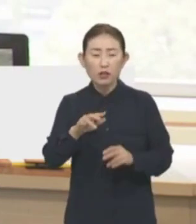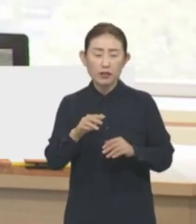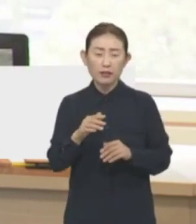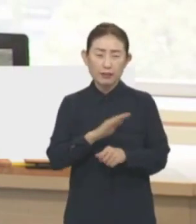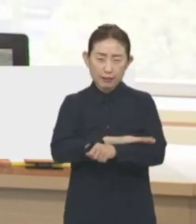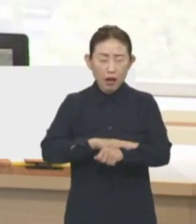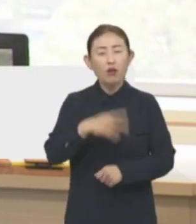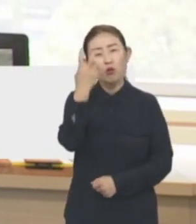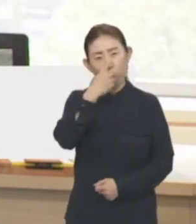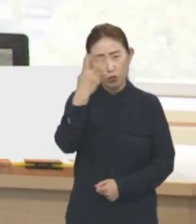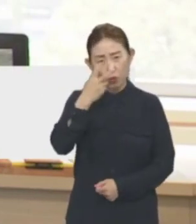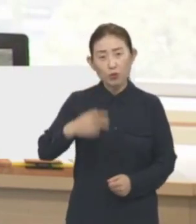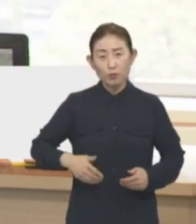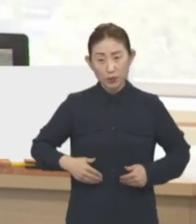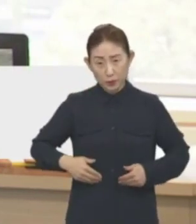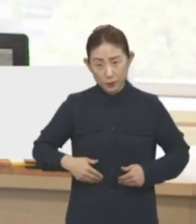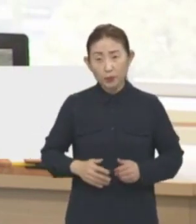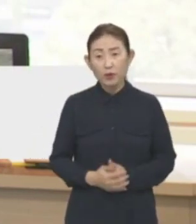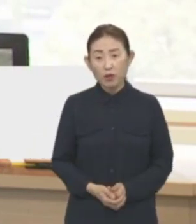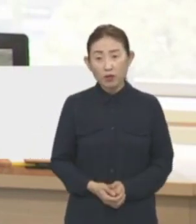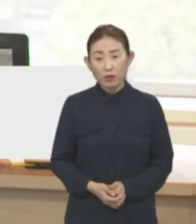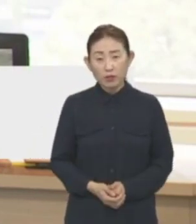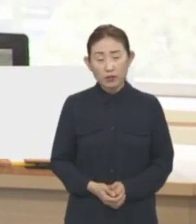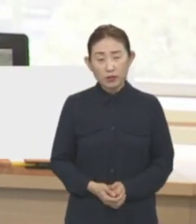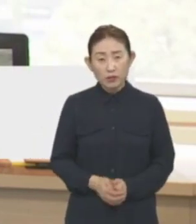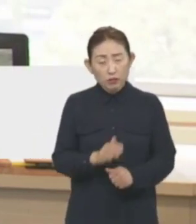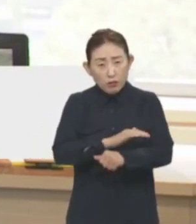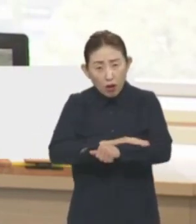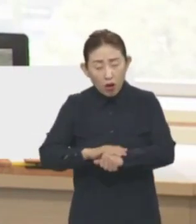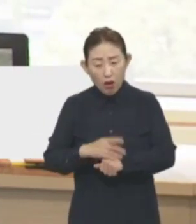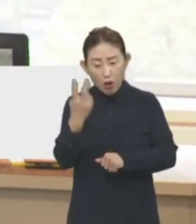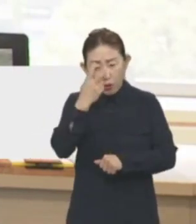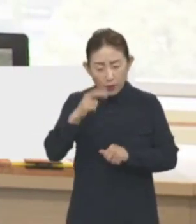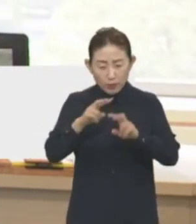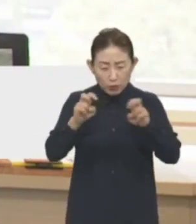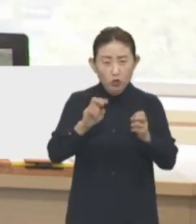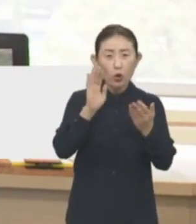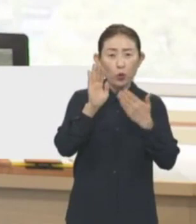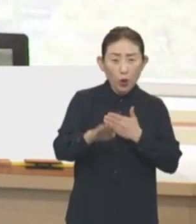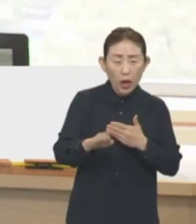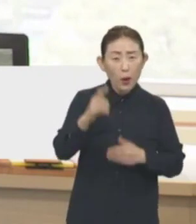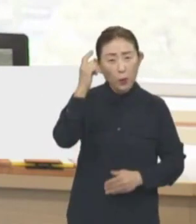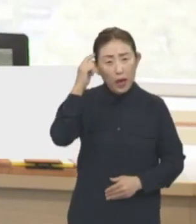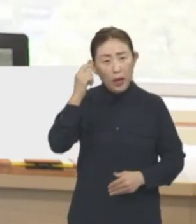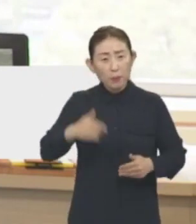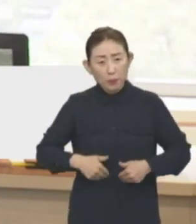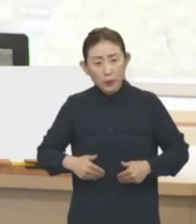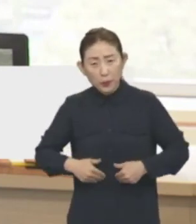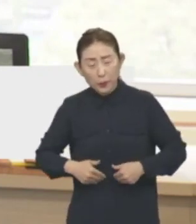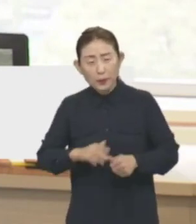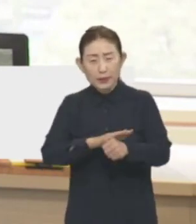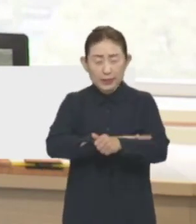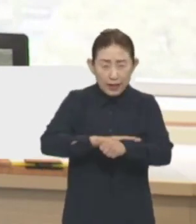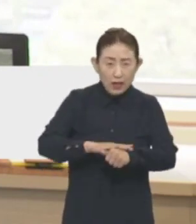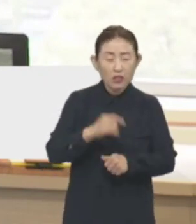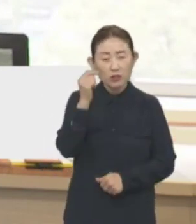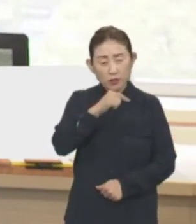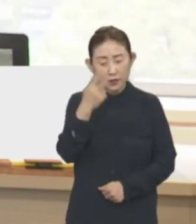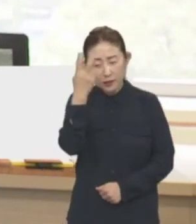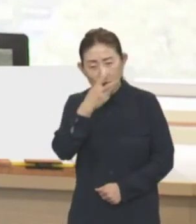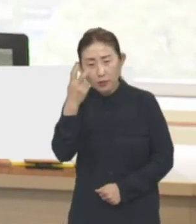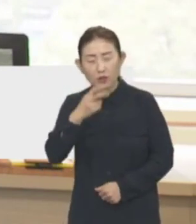필요한 부분은 사실입니다. 정량적인 분석 이외에도 왜 이 역이 필요한가에 대한 정성적인 분석도